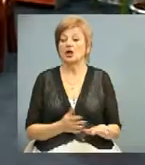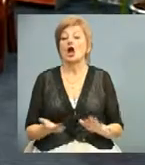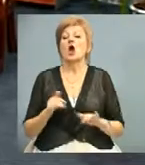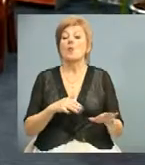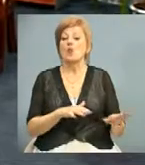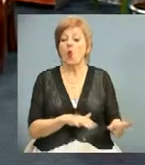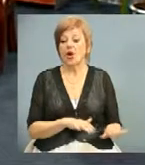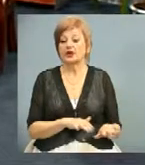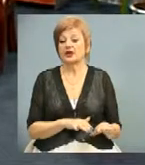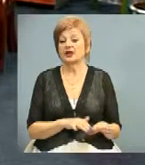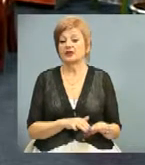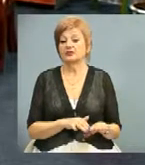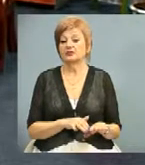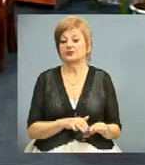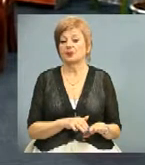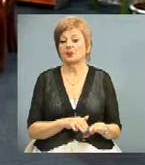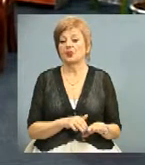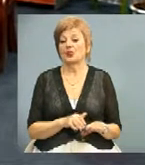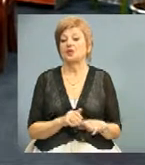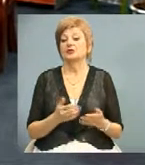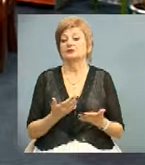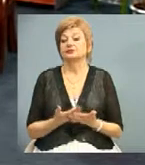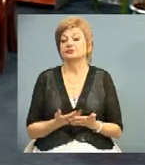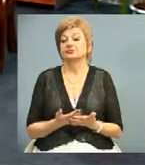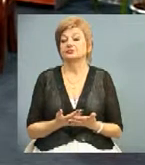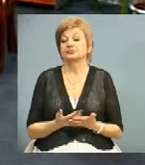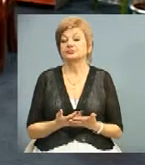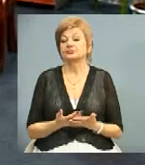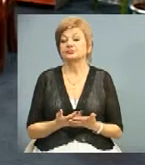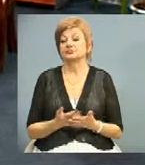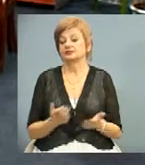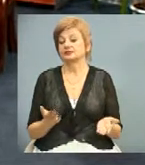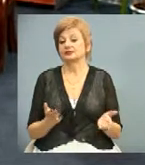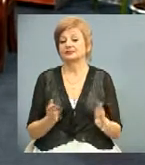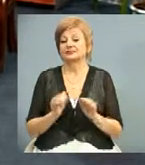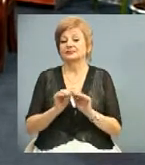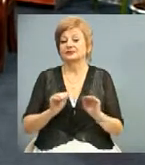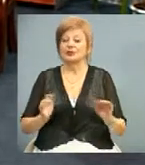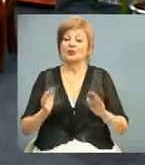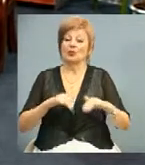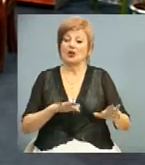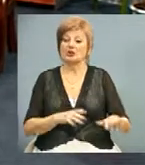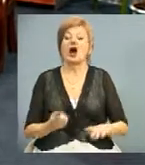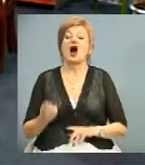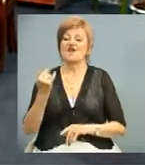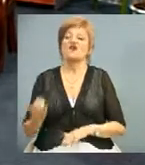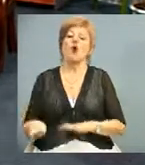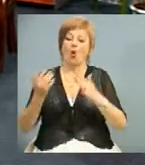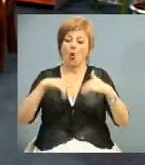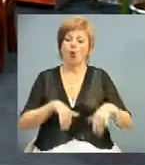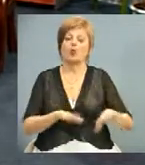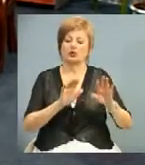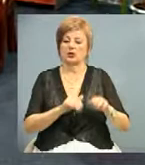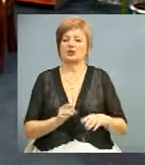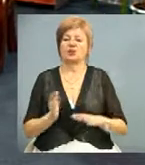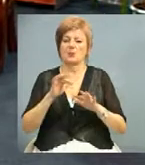море волнами засасує тебе в нього, а в океані волни